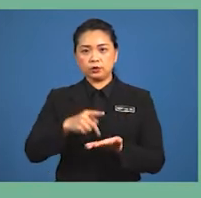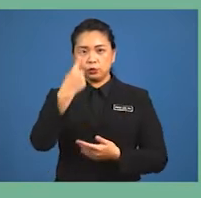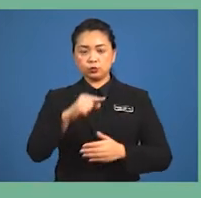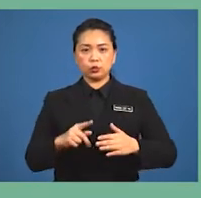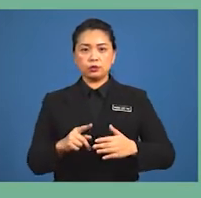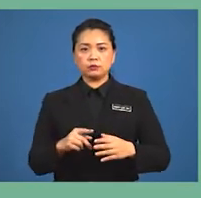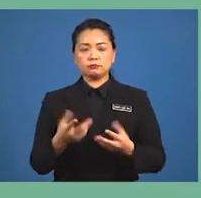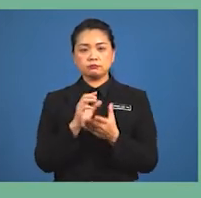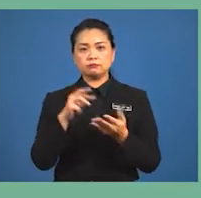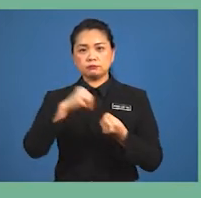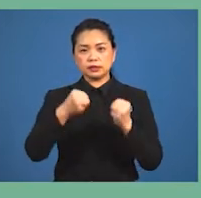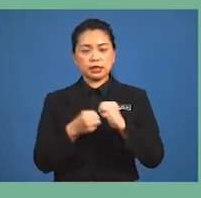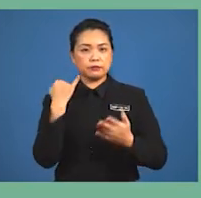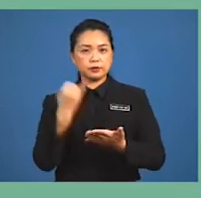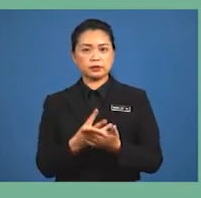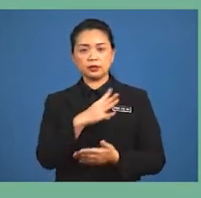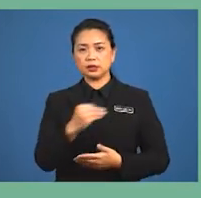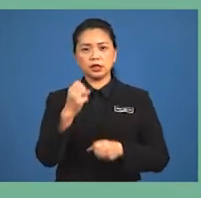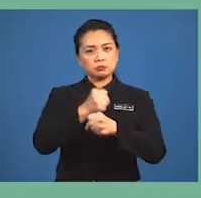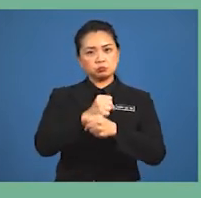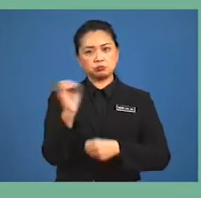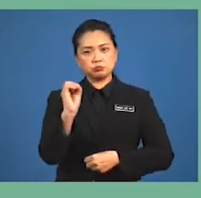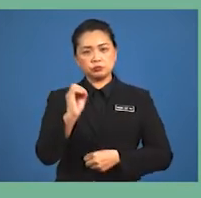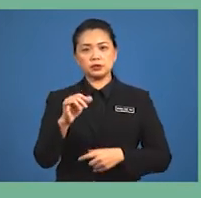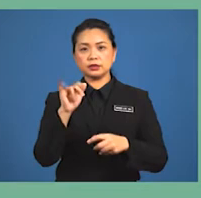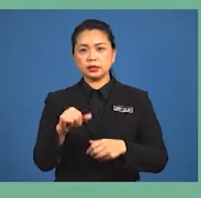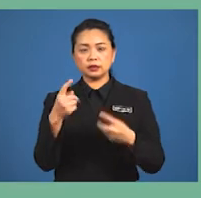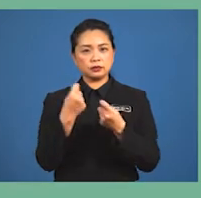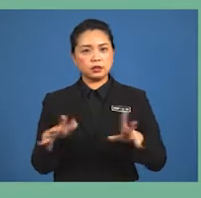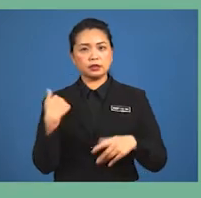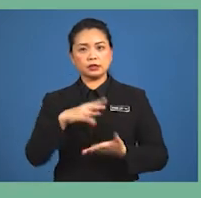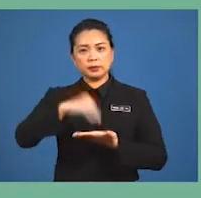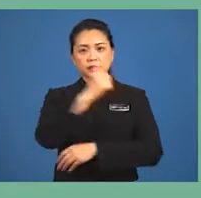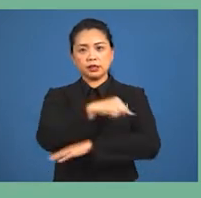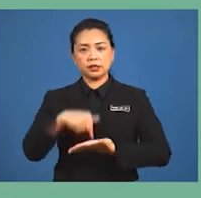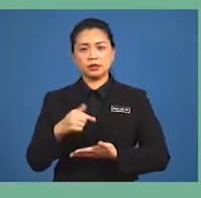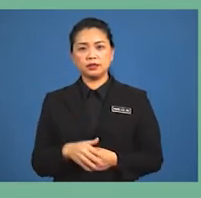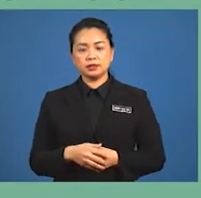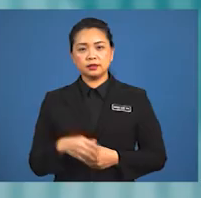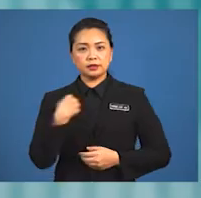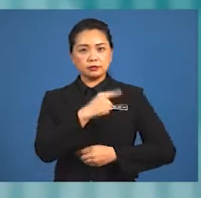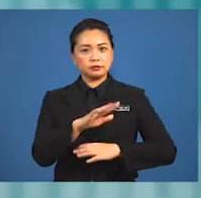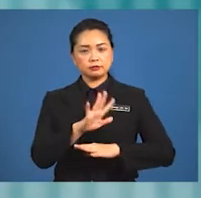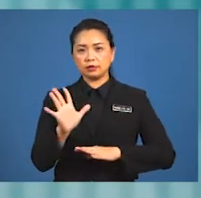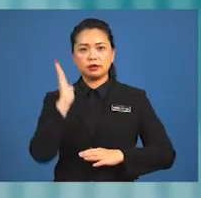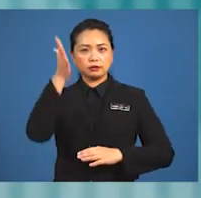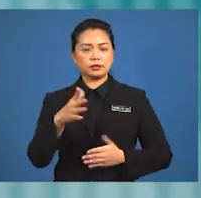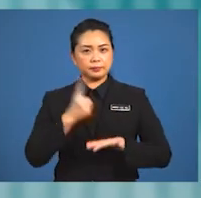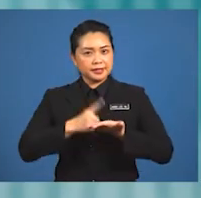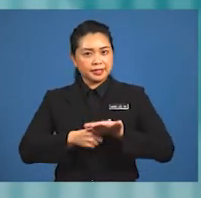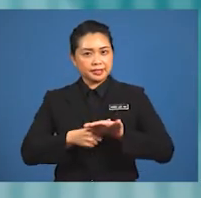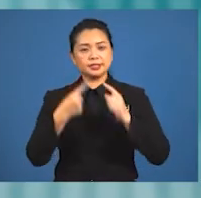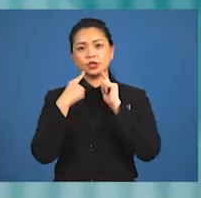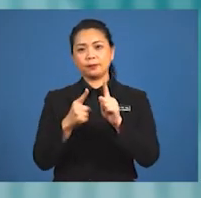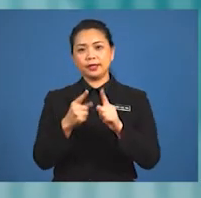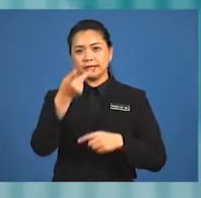untuk mengatasi masalah inflasi dan pengangguran yang telah kita pelajari hari ini. Kita tidak akan bincangkan